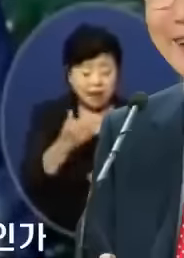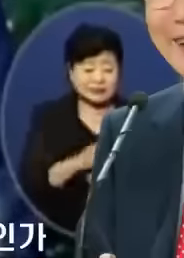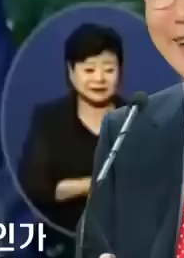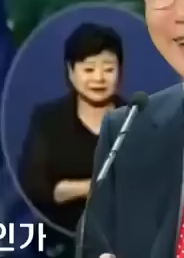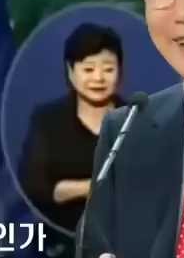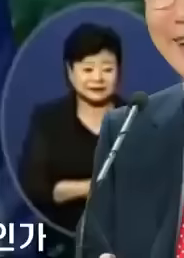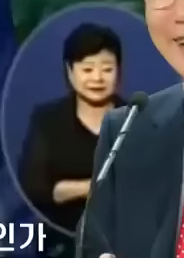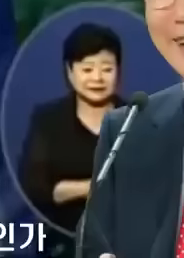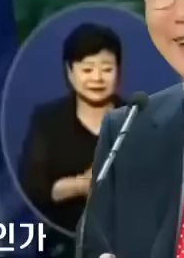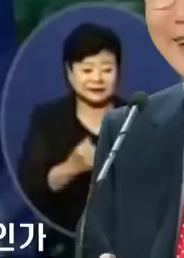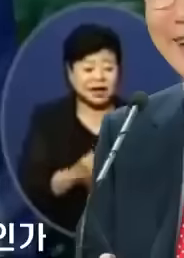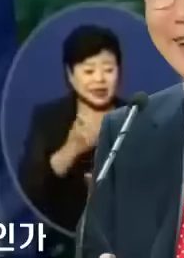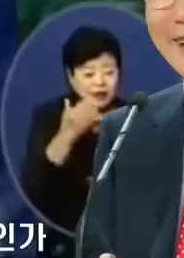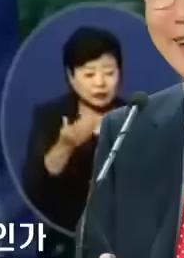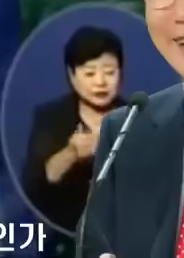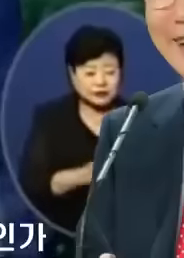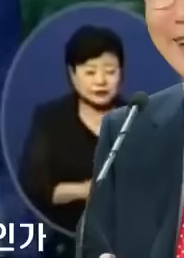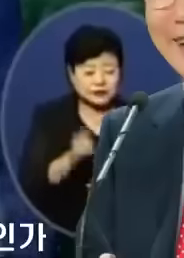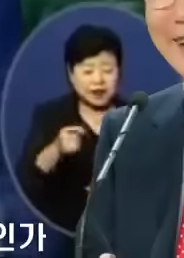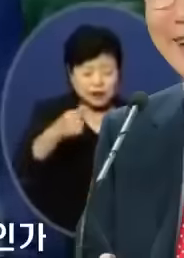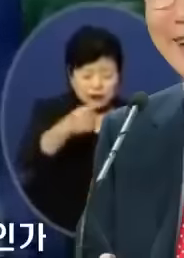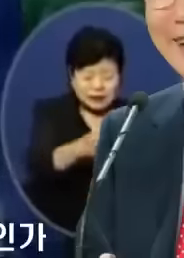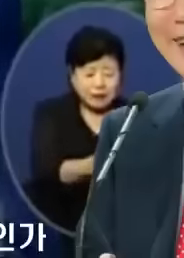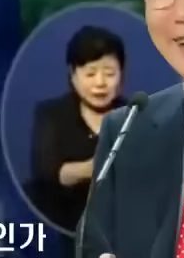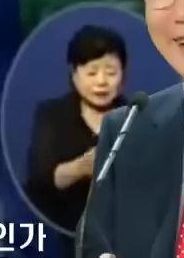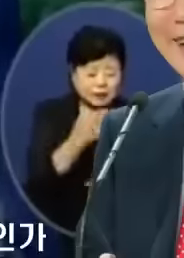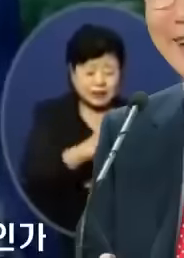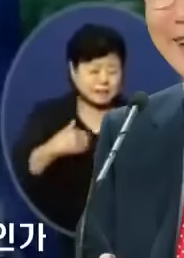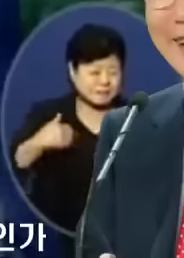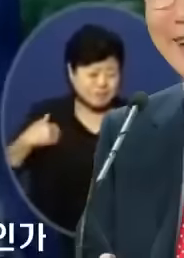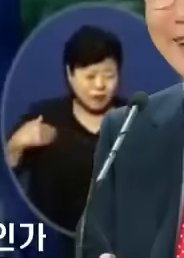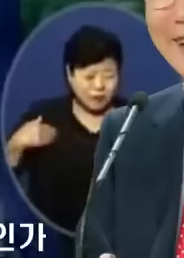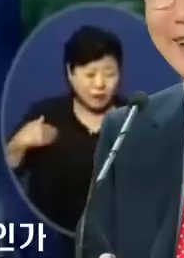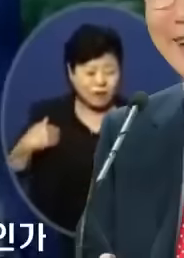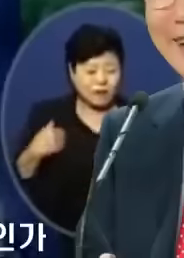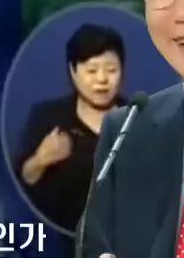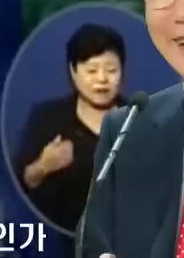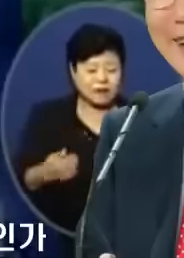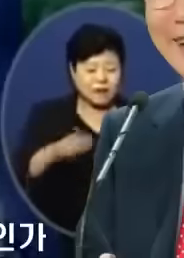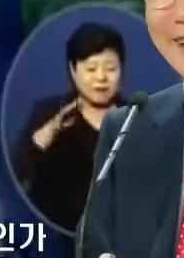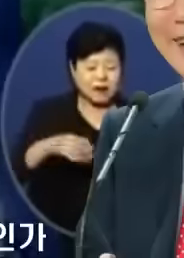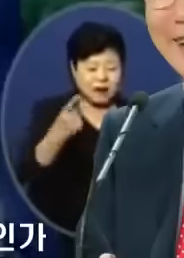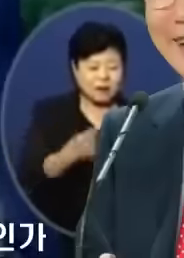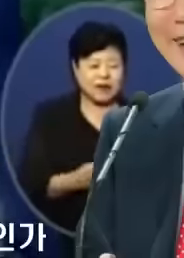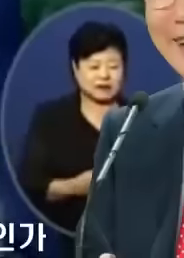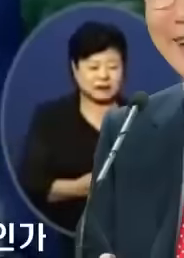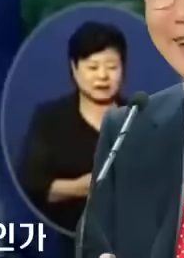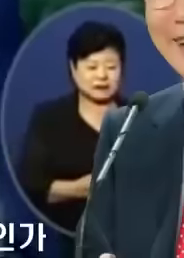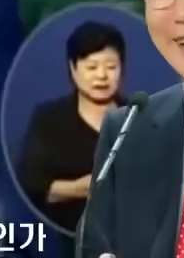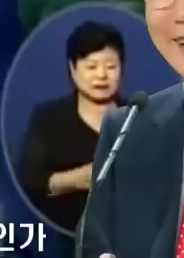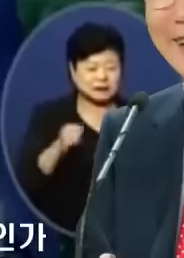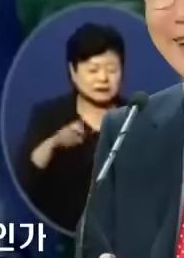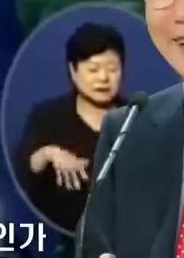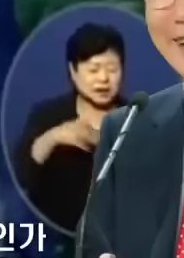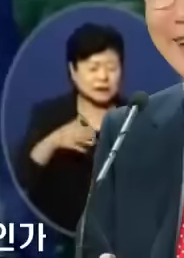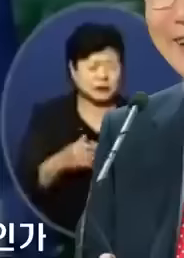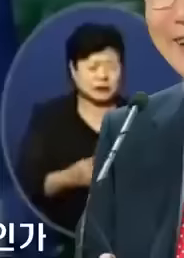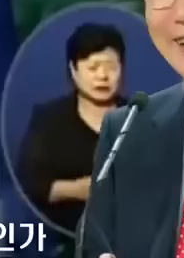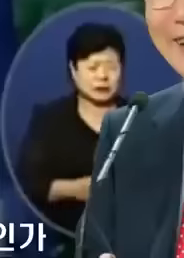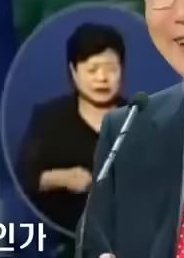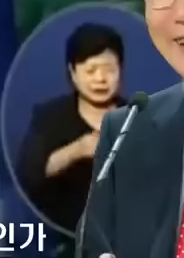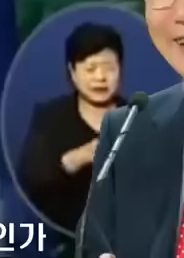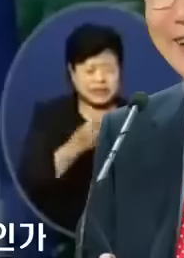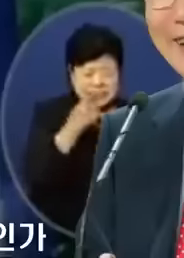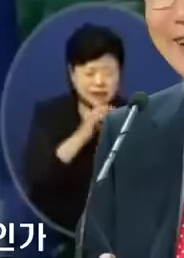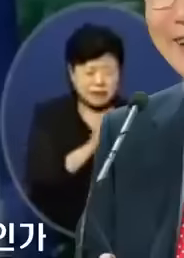것입니다. 그러므로 여러분이 강하고 담담히 가슴을 펴고 동남풍아 부르라, 서북풍아 부르라,